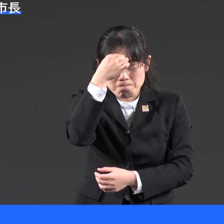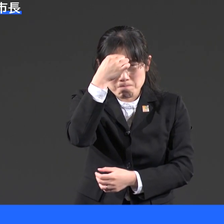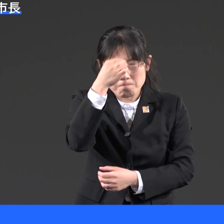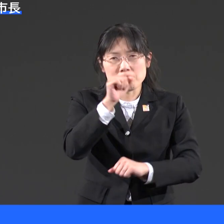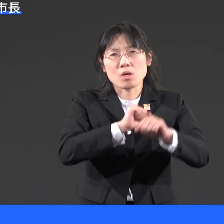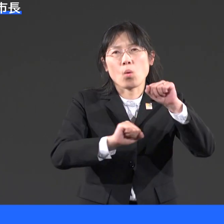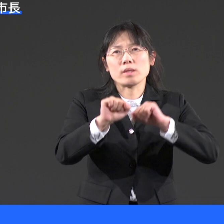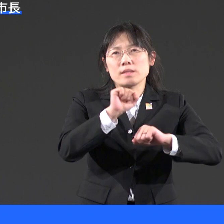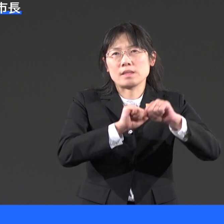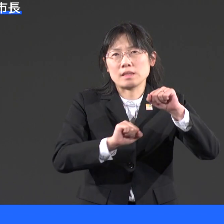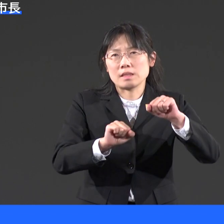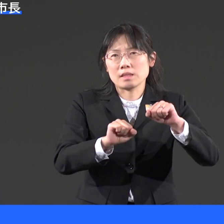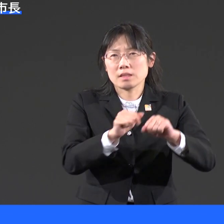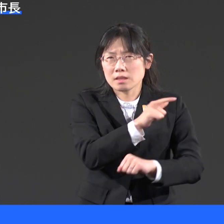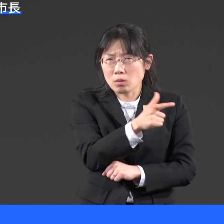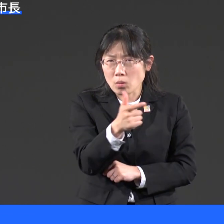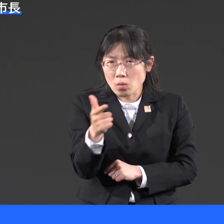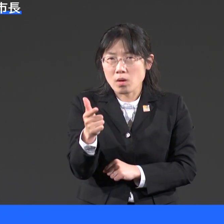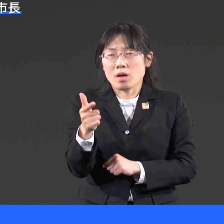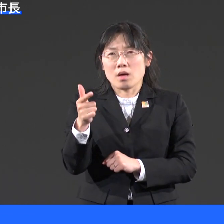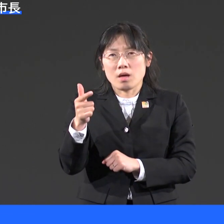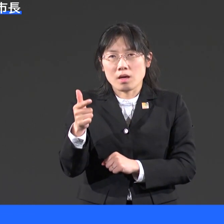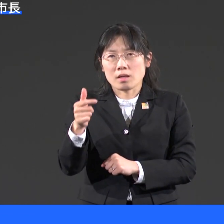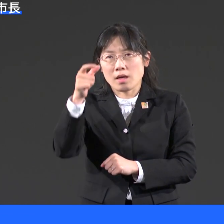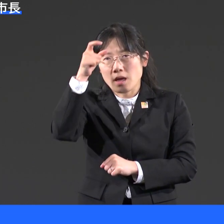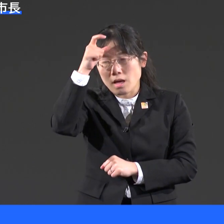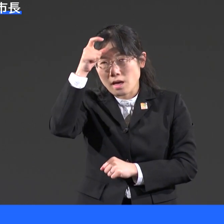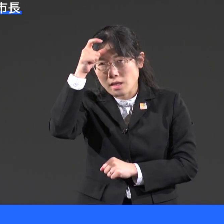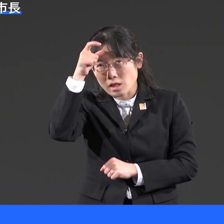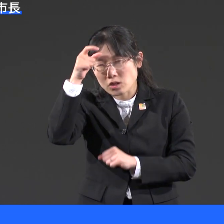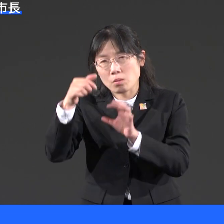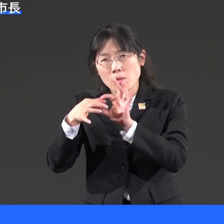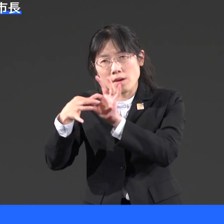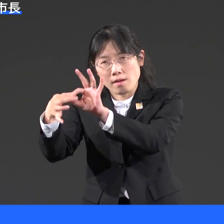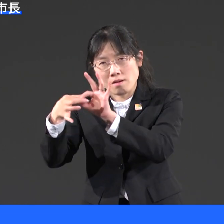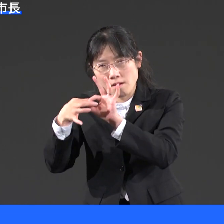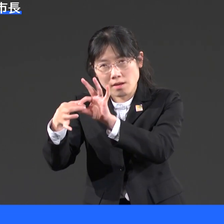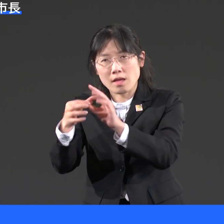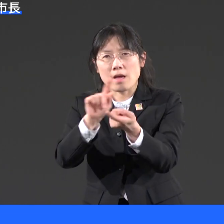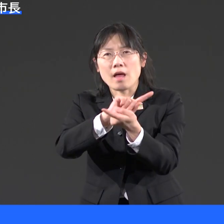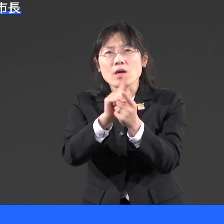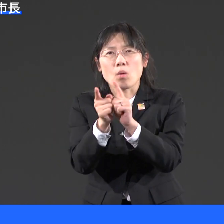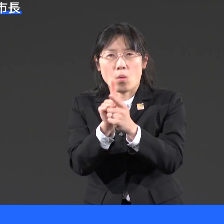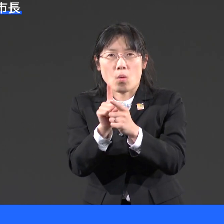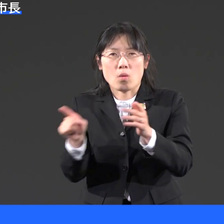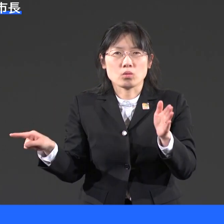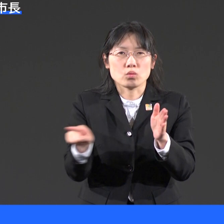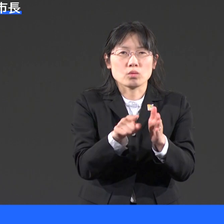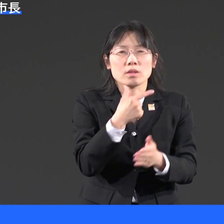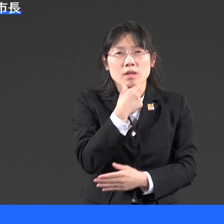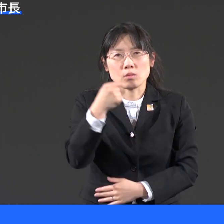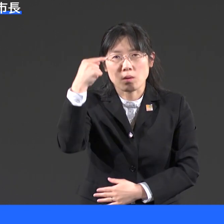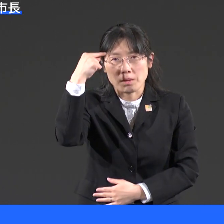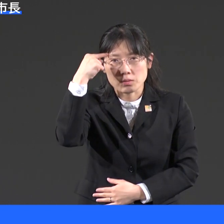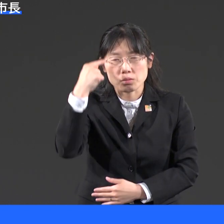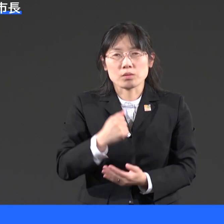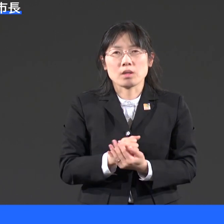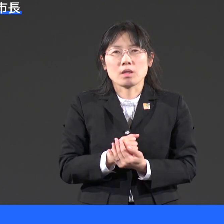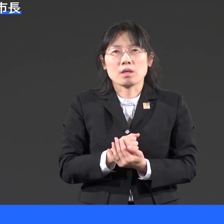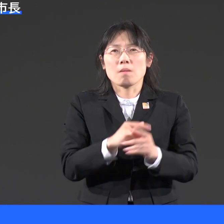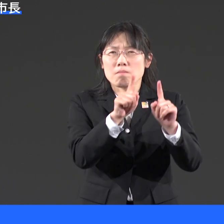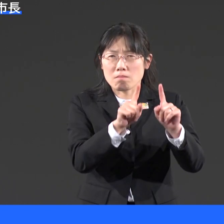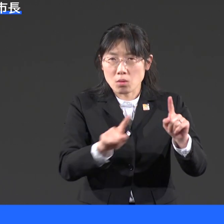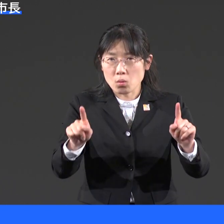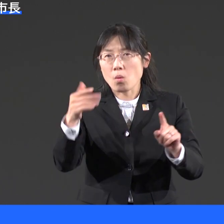などについては警察とも連携をして対処していきたいというふうに思っています。一方で若